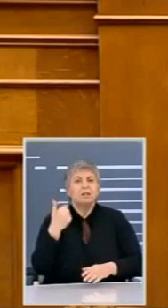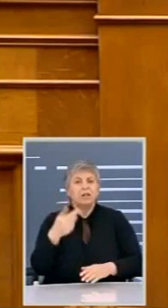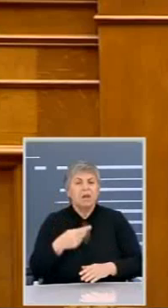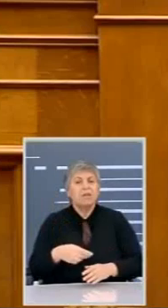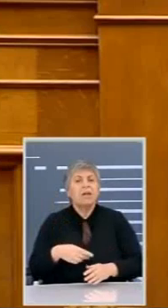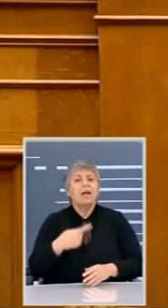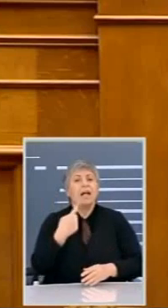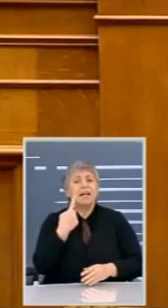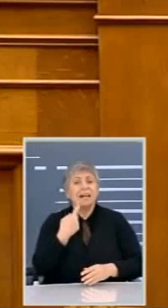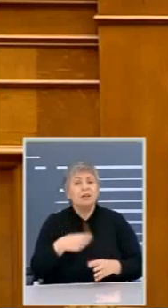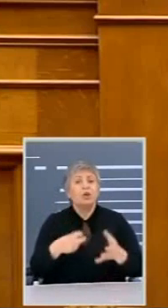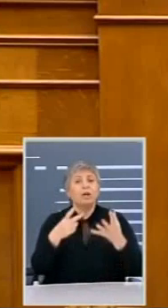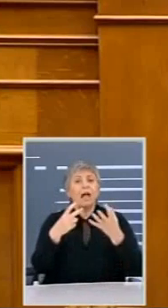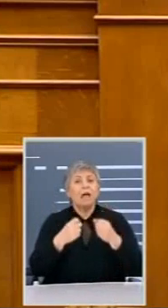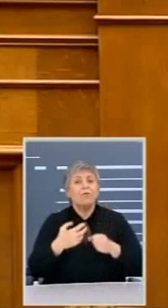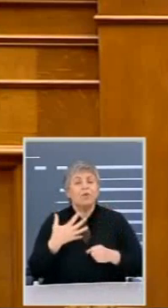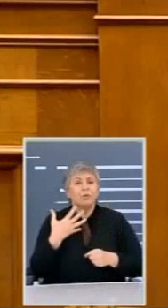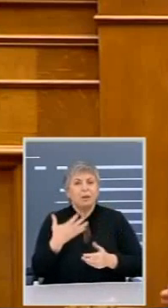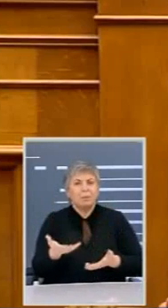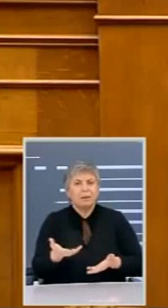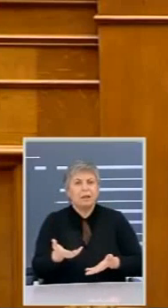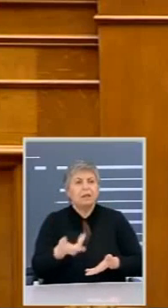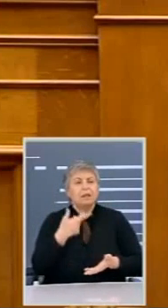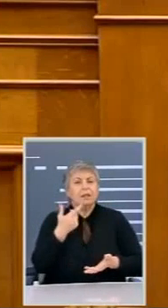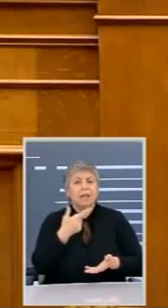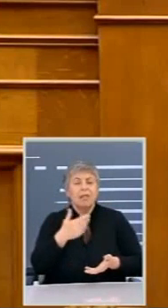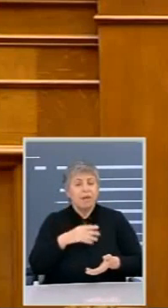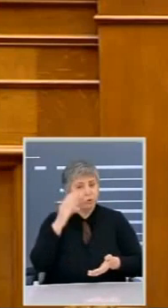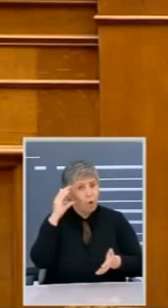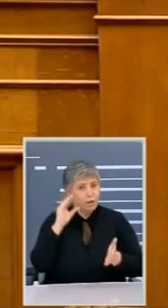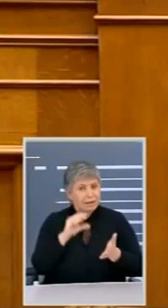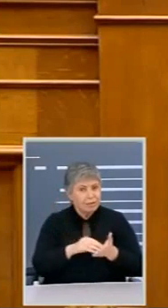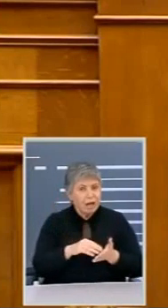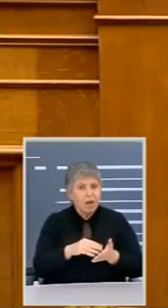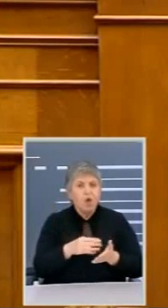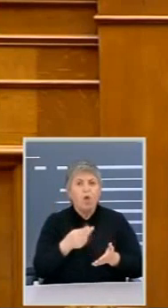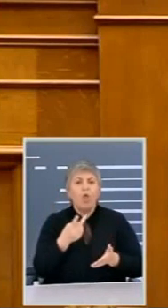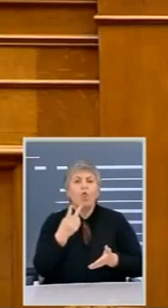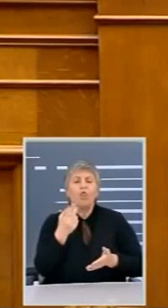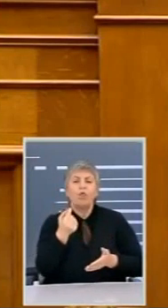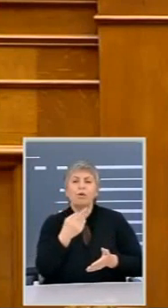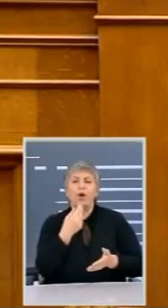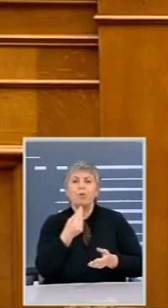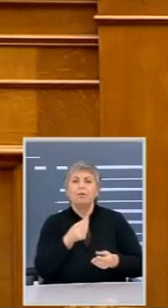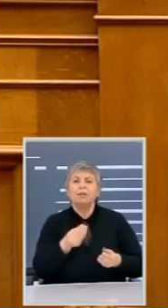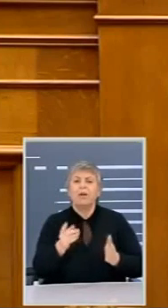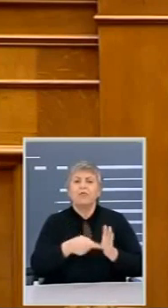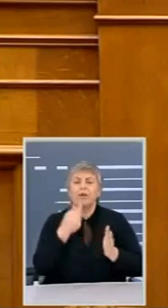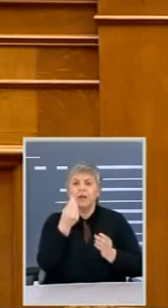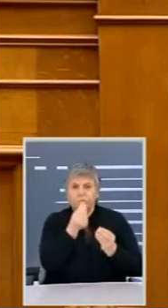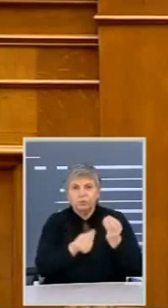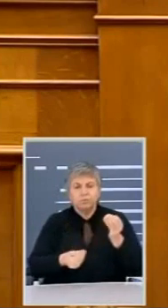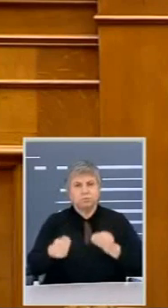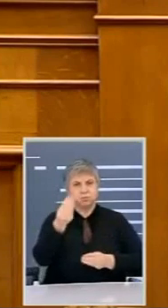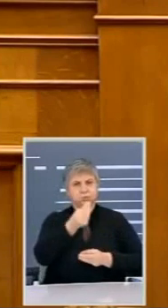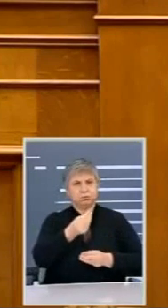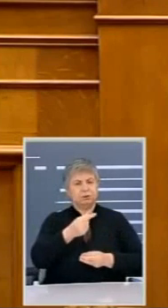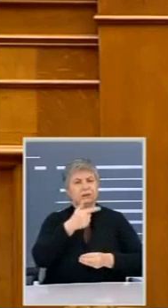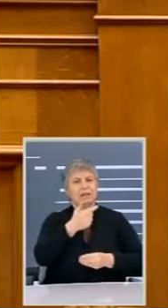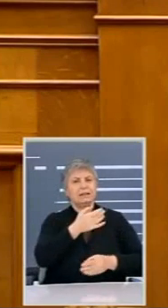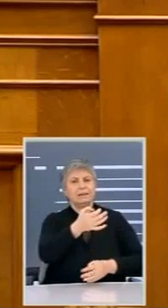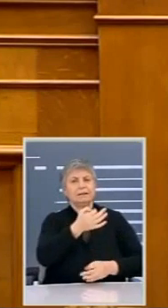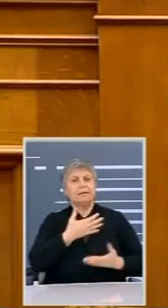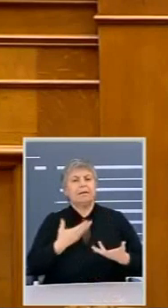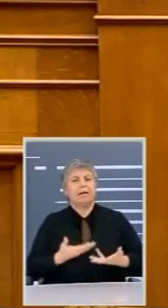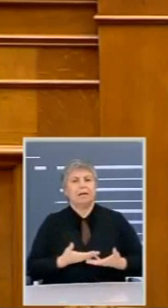2,5 φορές το κεφάλαιο. Πείτε μου, γνωρίζετε τι πάνε να πει κούρεμα, κύριε Μηταράκη και κύριε Βορύδη που το έλεγε πριν. Και αν θέλετε, πληρώστε